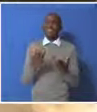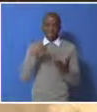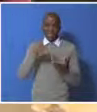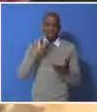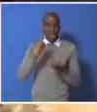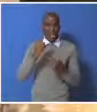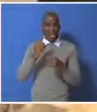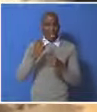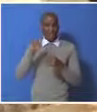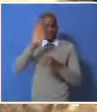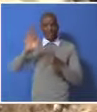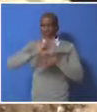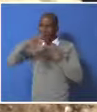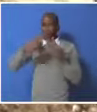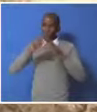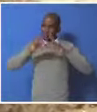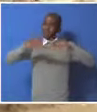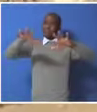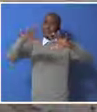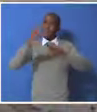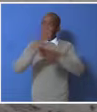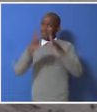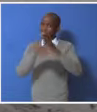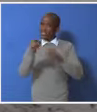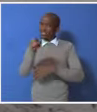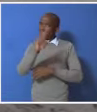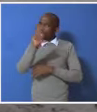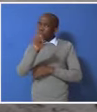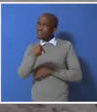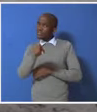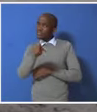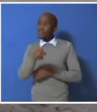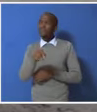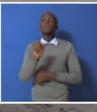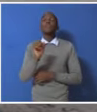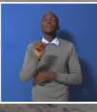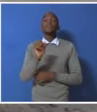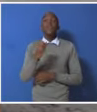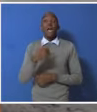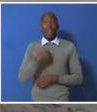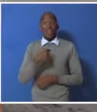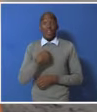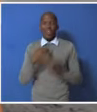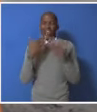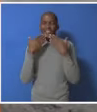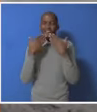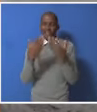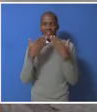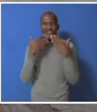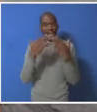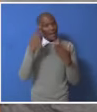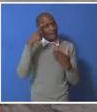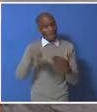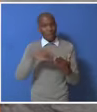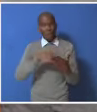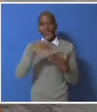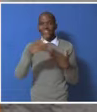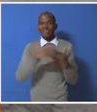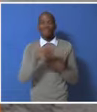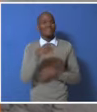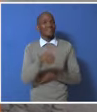tla ana male dikgaolo tse dingwe tsa lehatshela Botswana. Ke ka lebogela lenaneo hela thata. Ke re tope ke lenaneo le le